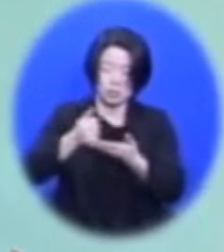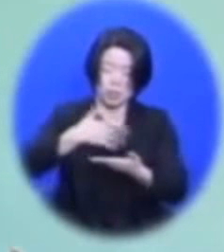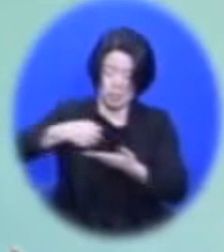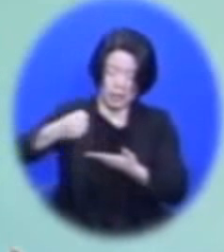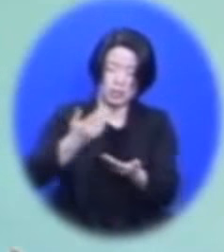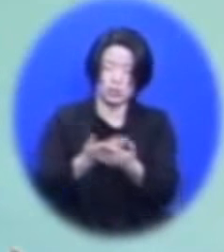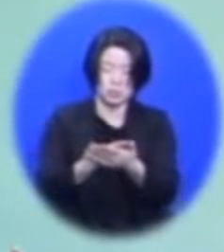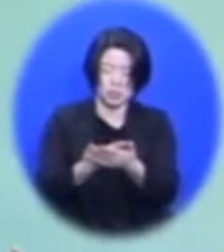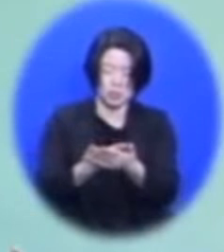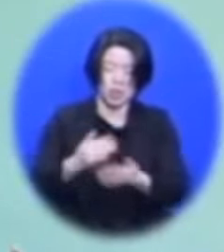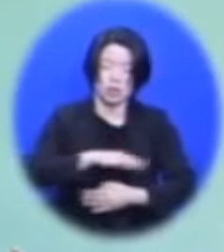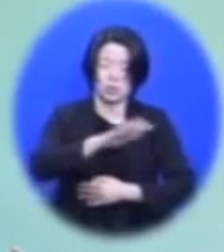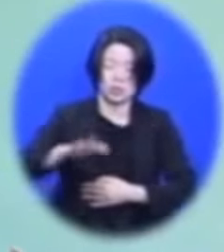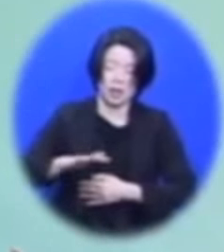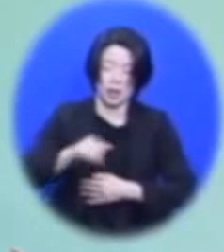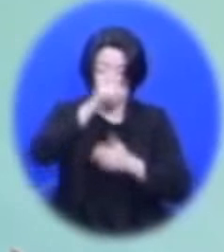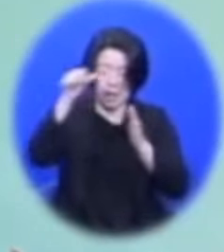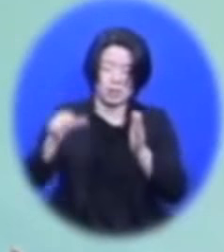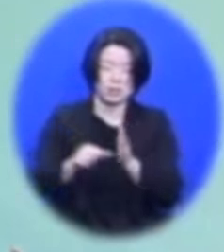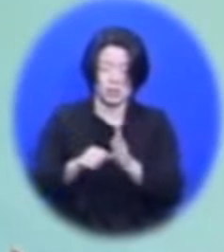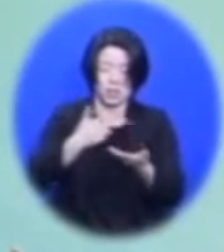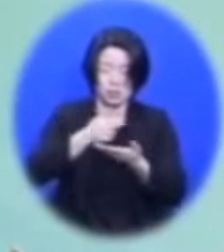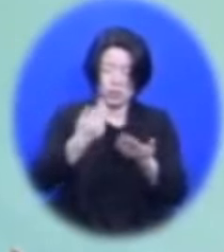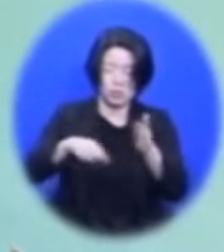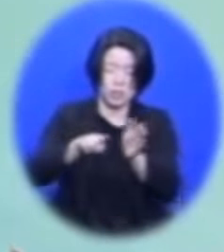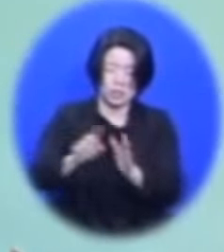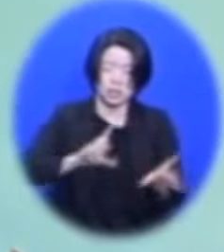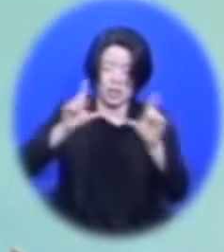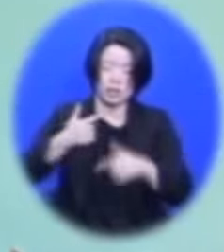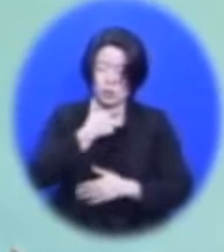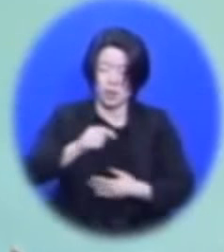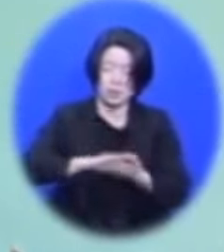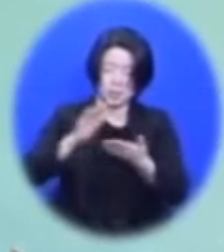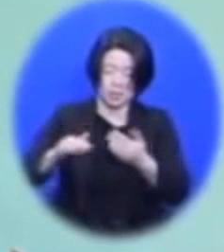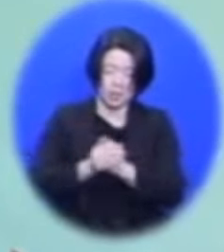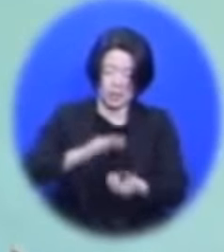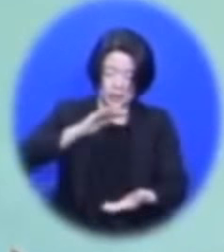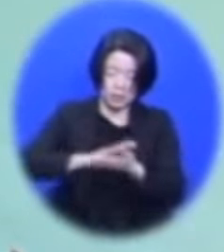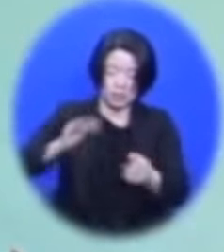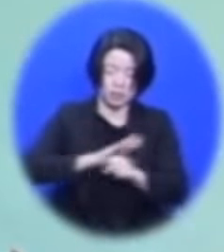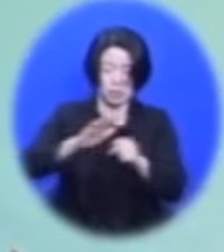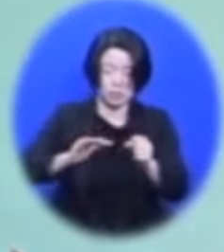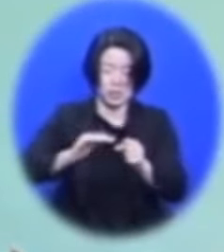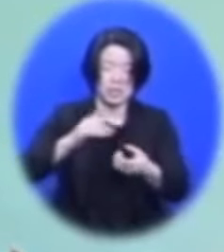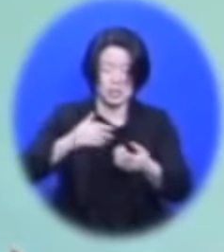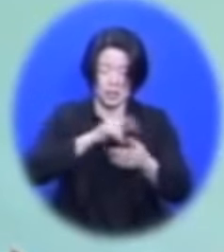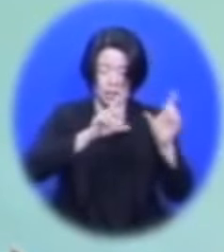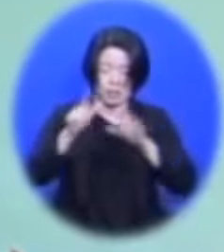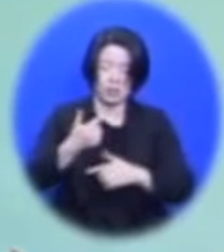받아주소서. 저희들이 평생 주를 위해서 살기를 원합니다. 뜨겁게 주님을 사랑하며 살기를